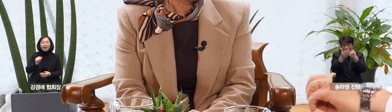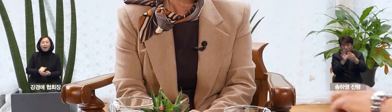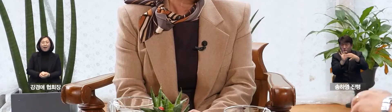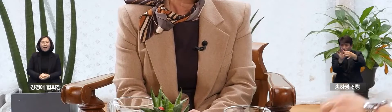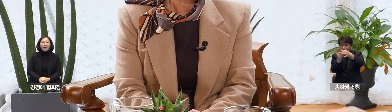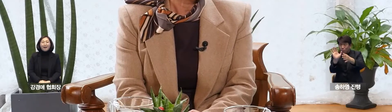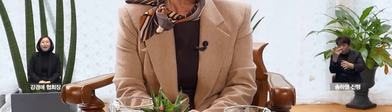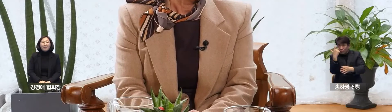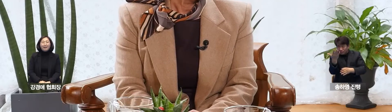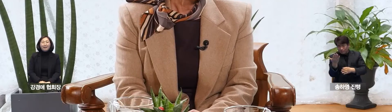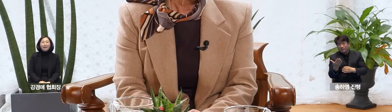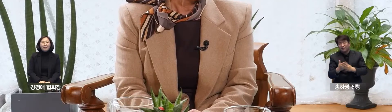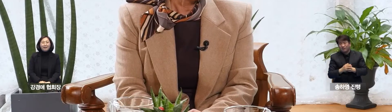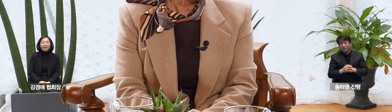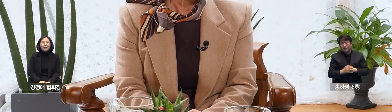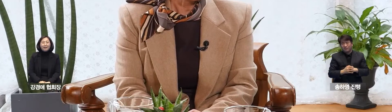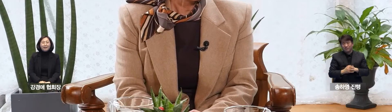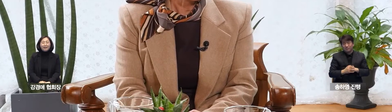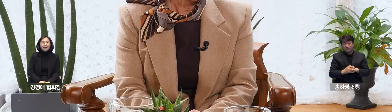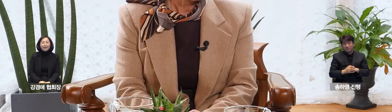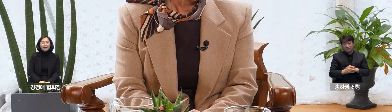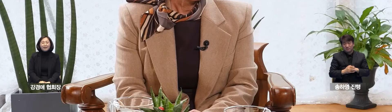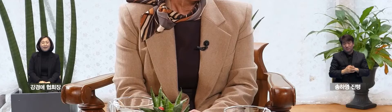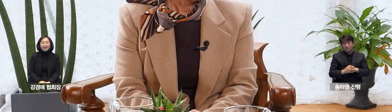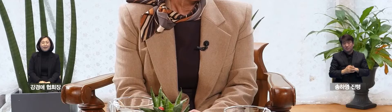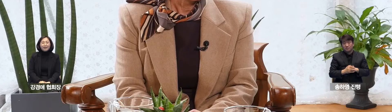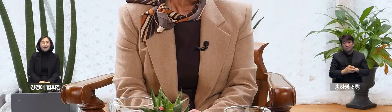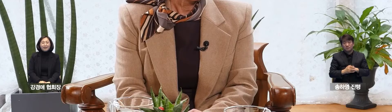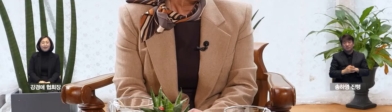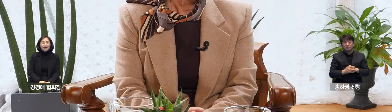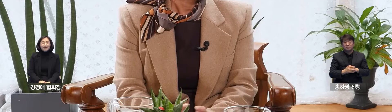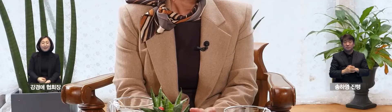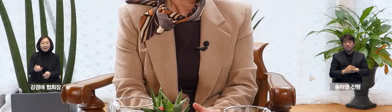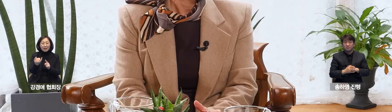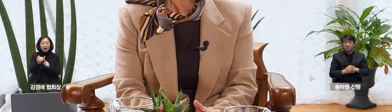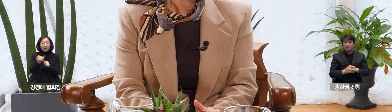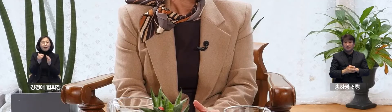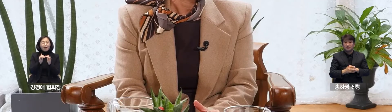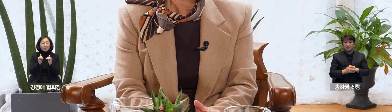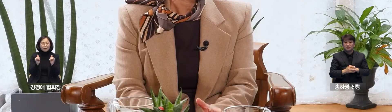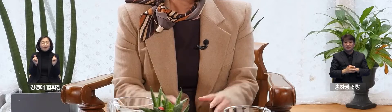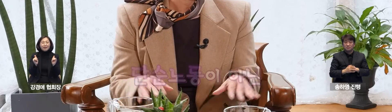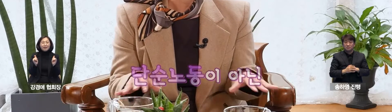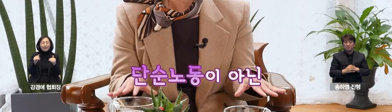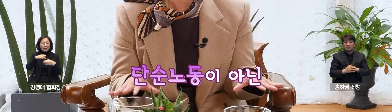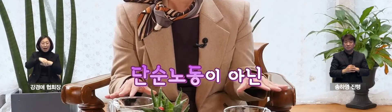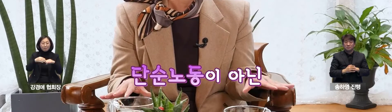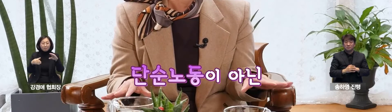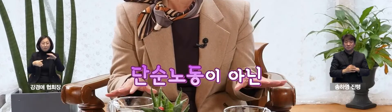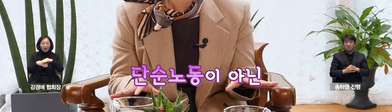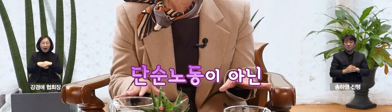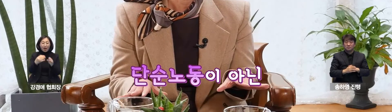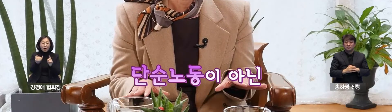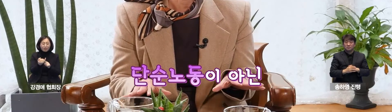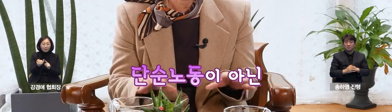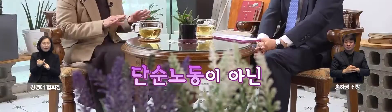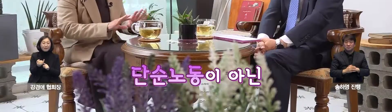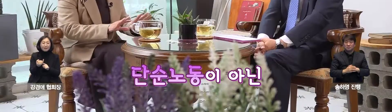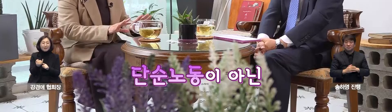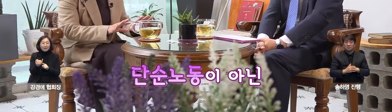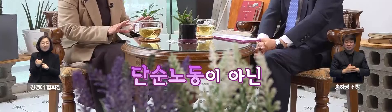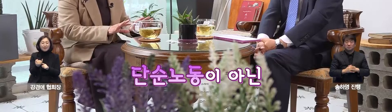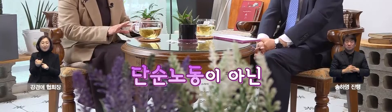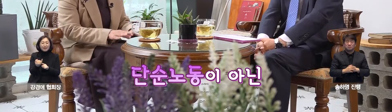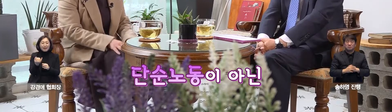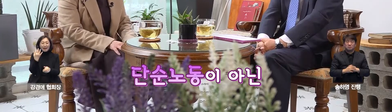예, 예. 그래서 사실 그분들이 그냥 단순 노동을